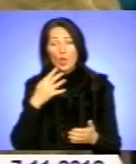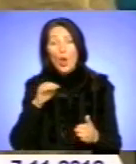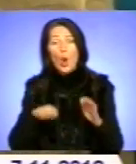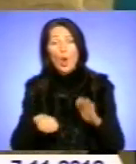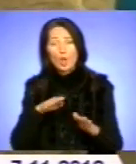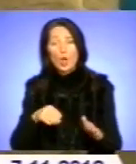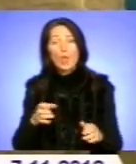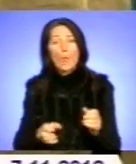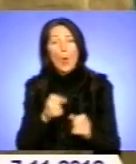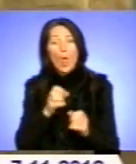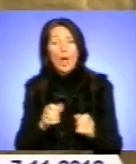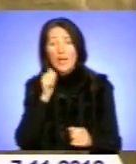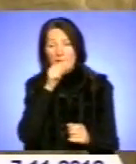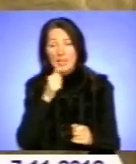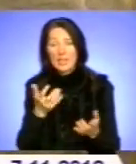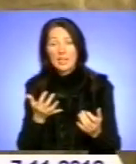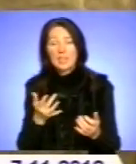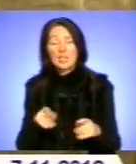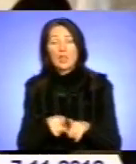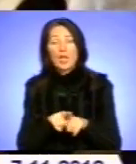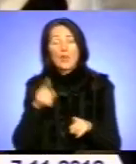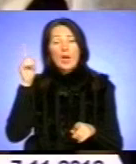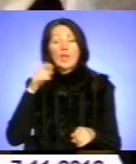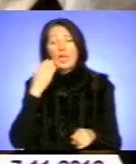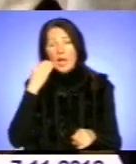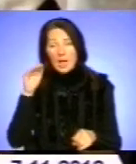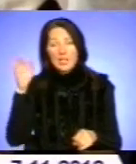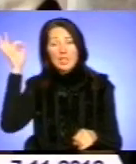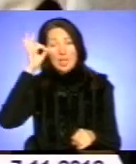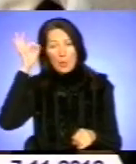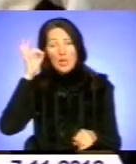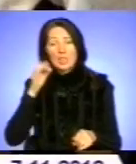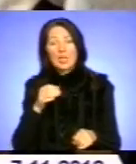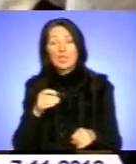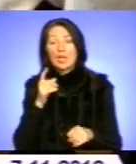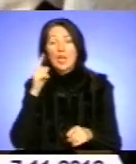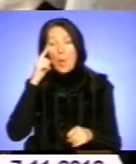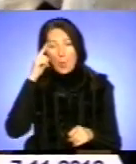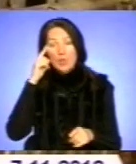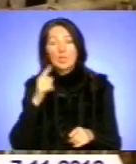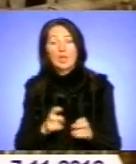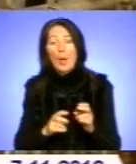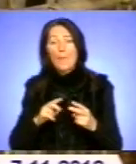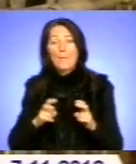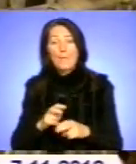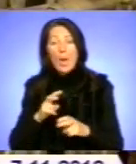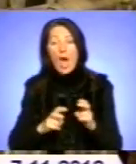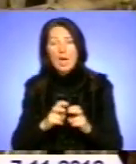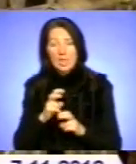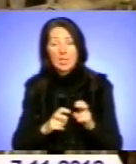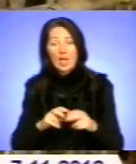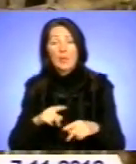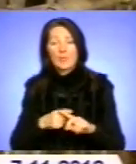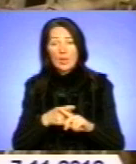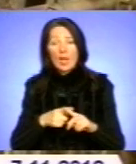ще тут все як на найкращих японських чи німецьких підприємствах комплексу: автоматизація та механізація технологічних процесів, автоматизована